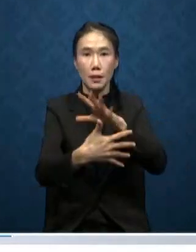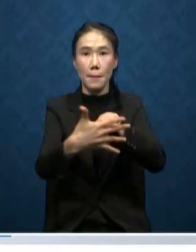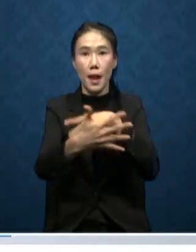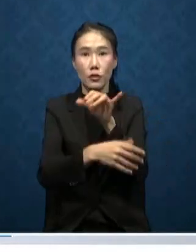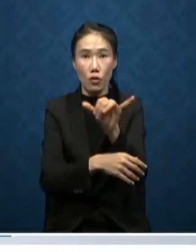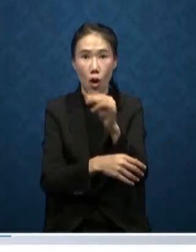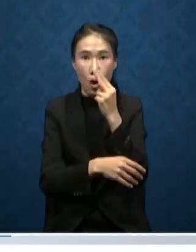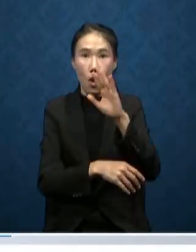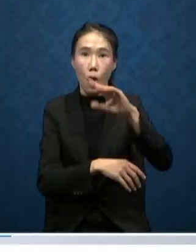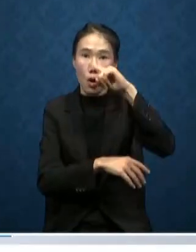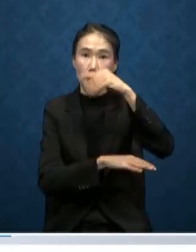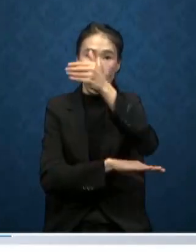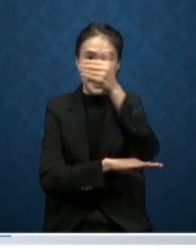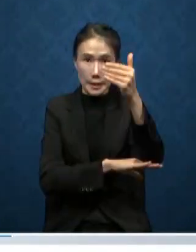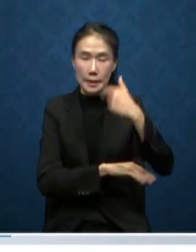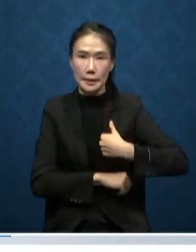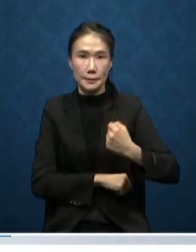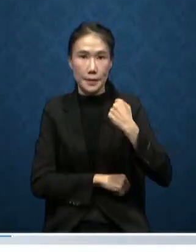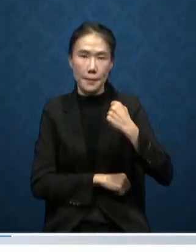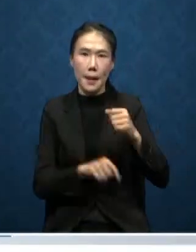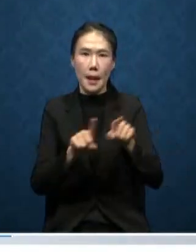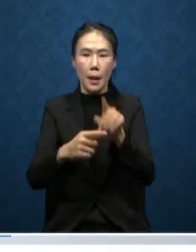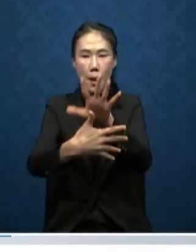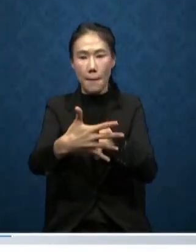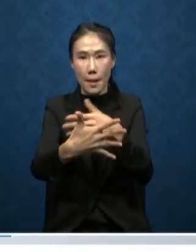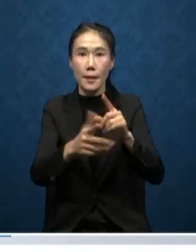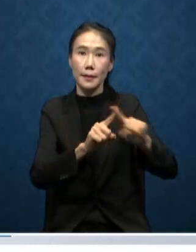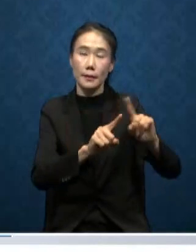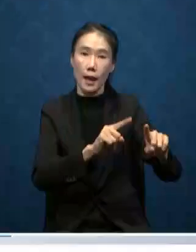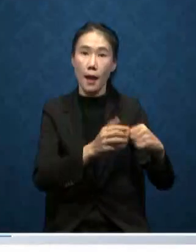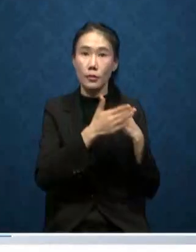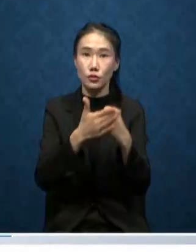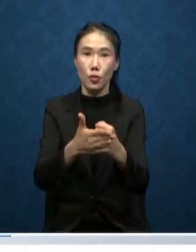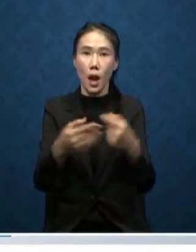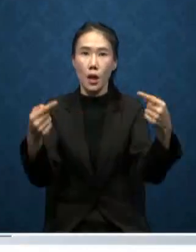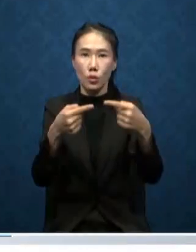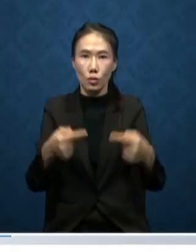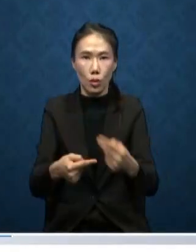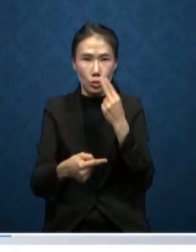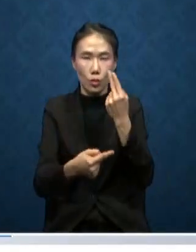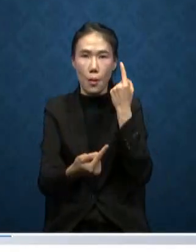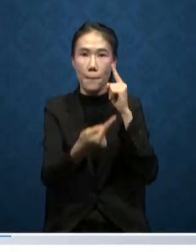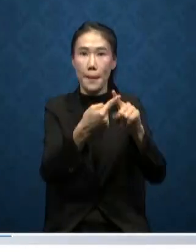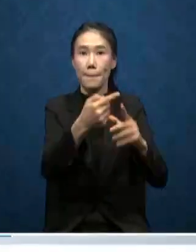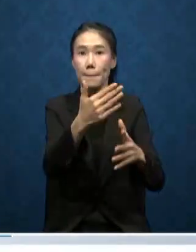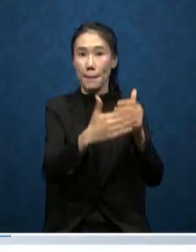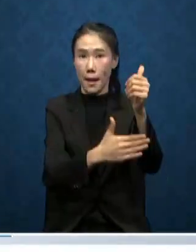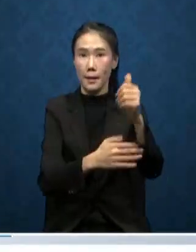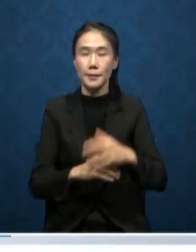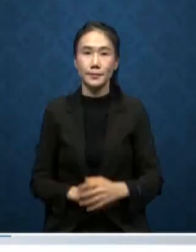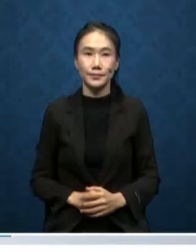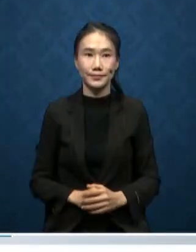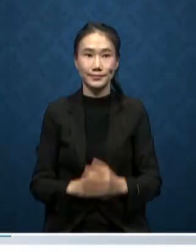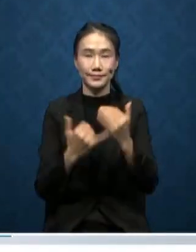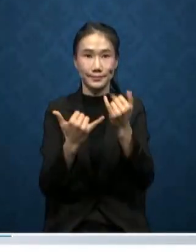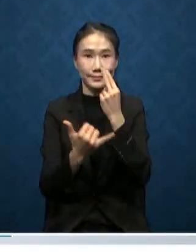ชาติด้านความมั่นคงและแผนแม่บทประเด็นความมั่นคงให้บรรลุเป้าหมายรวมทั้ง